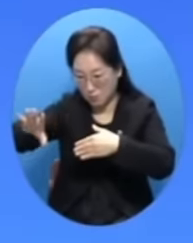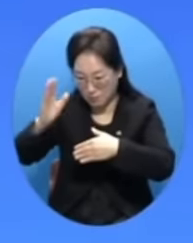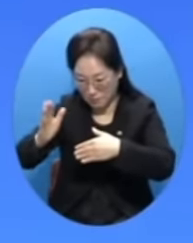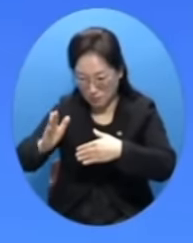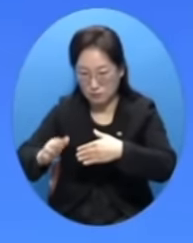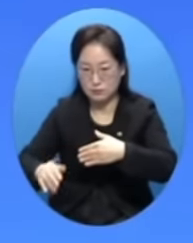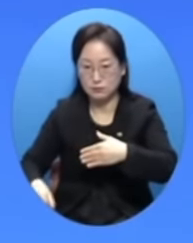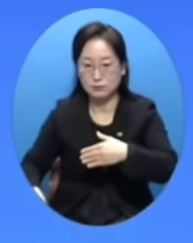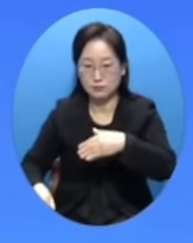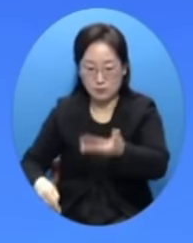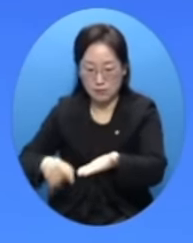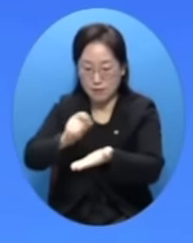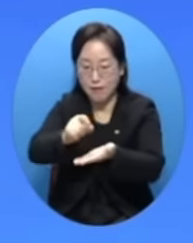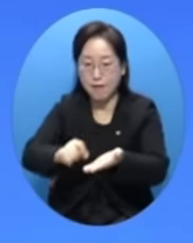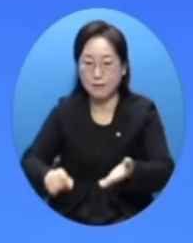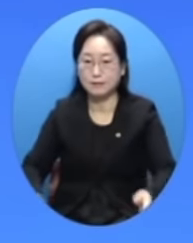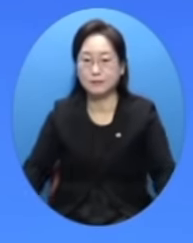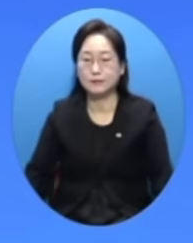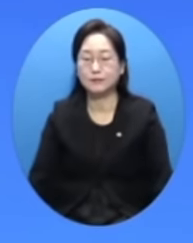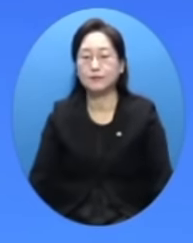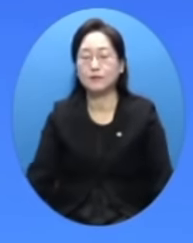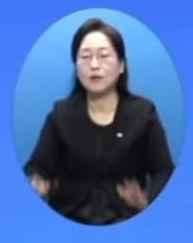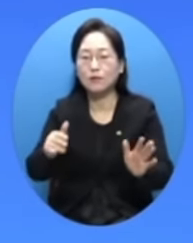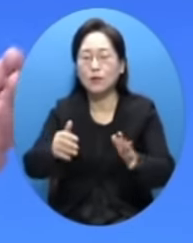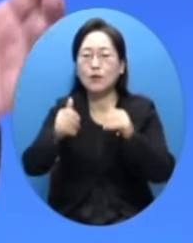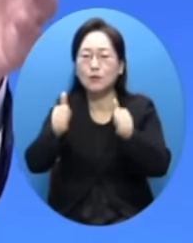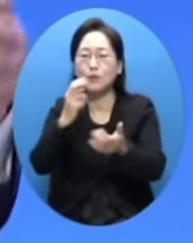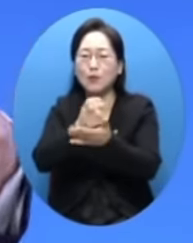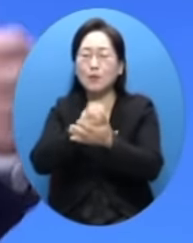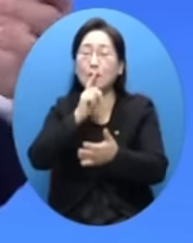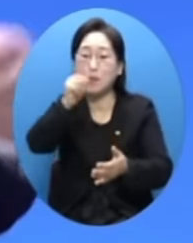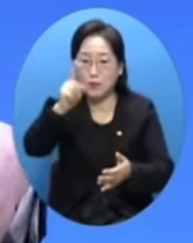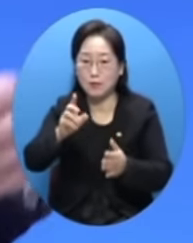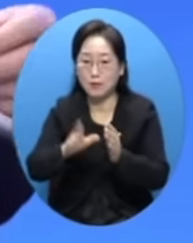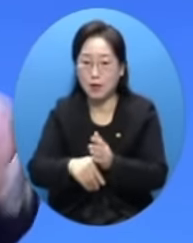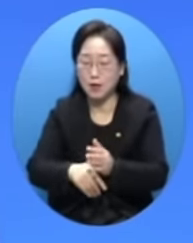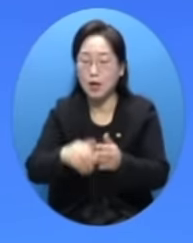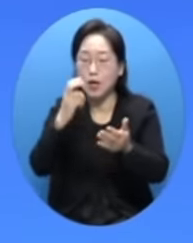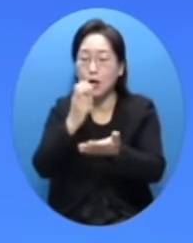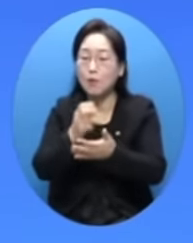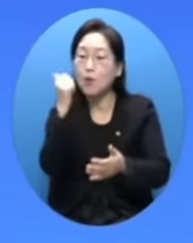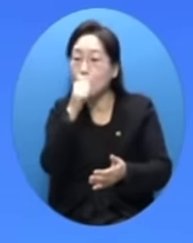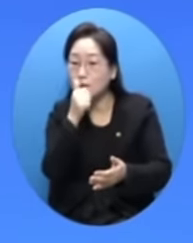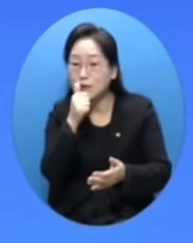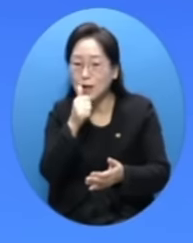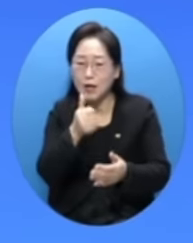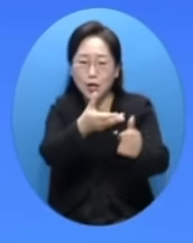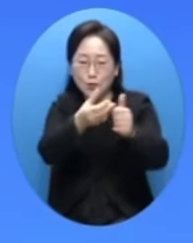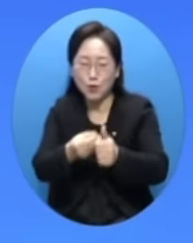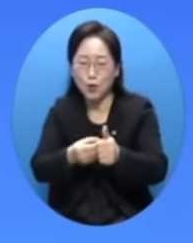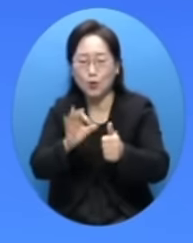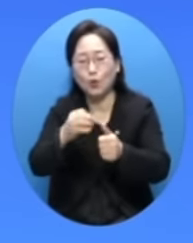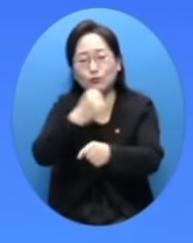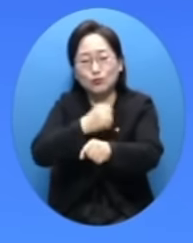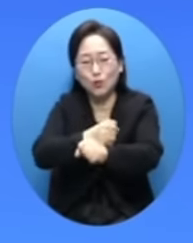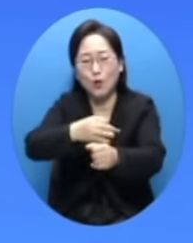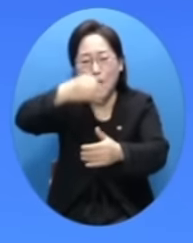하고요 소송에 휘말 때가 있었는데 그때는 변호사를 불러서 변호사를 수입을 깎았습니다